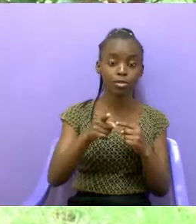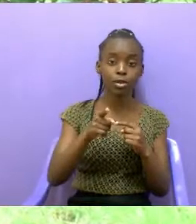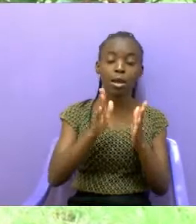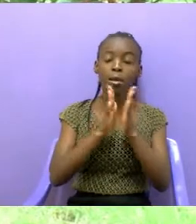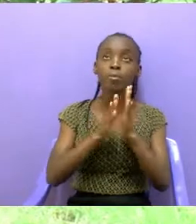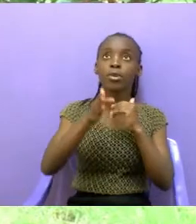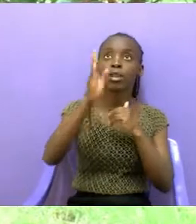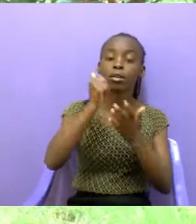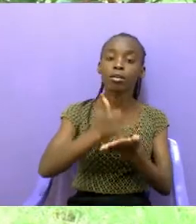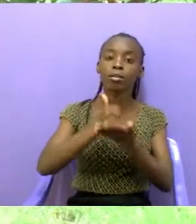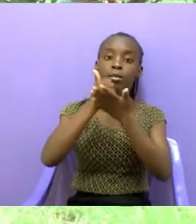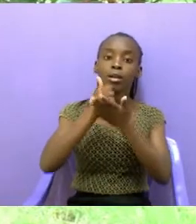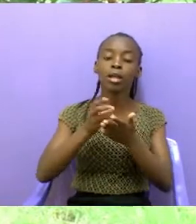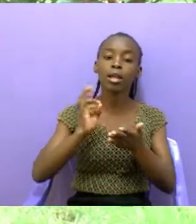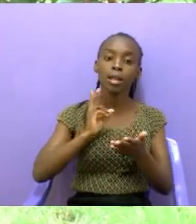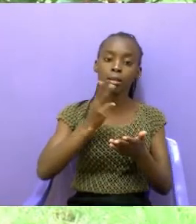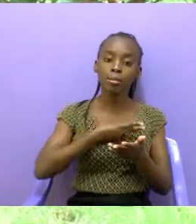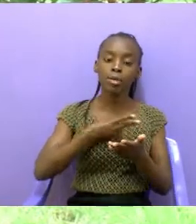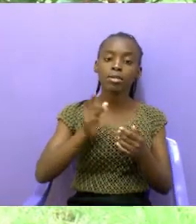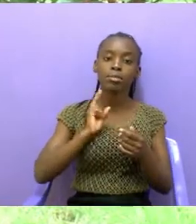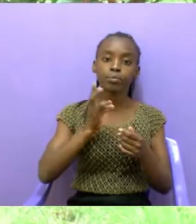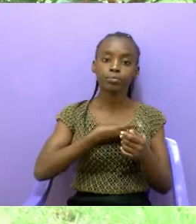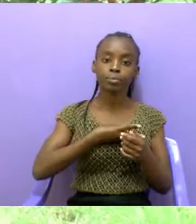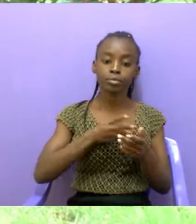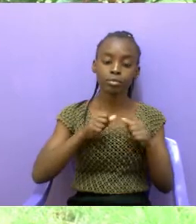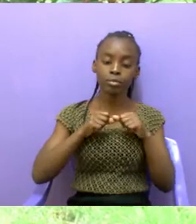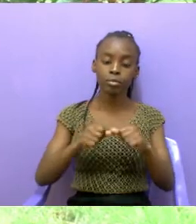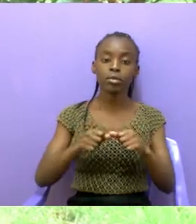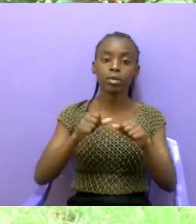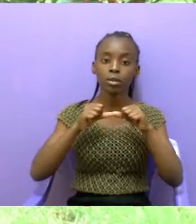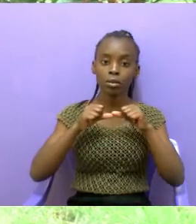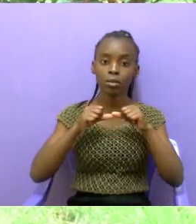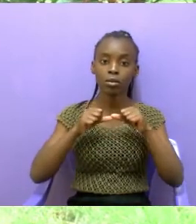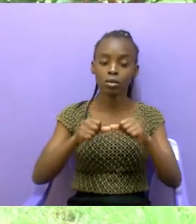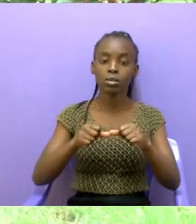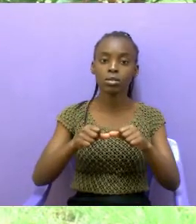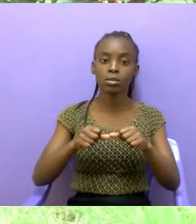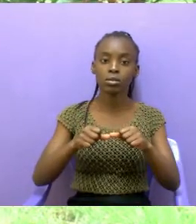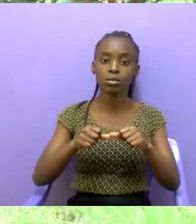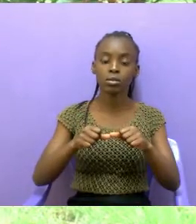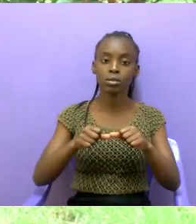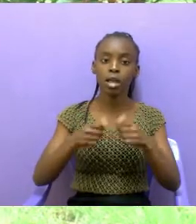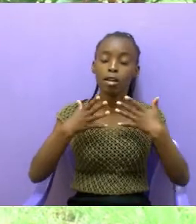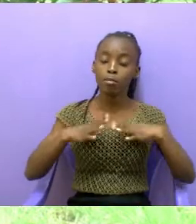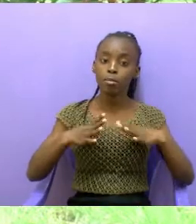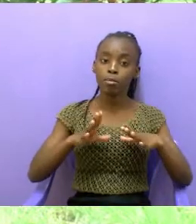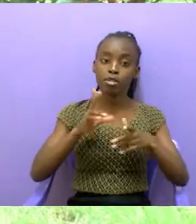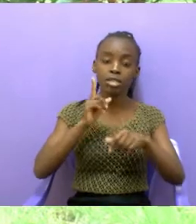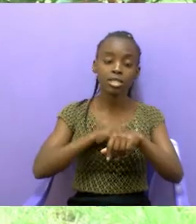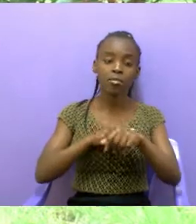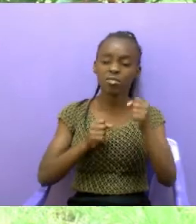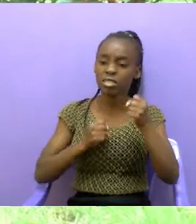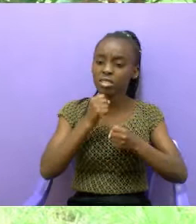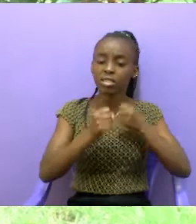anatusaidia. Tunaendelea kusonga mbele. Hali zijapo badilika, watu wajapo tukimbia, tujapo